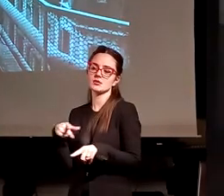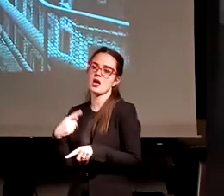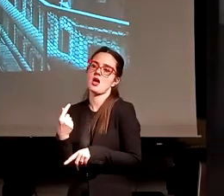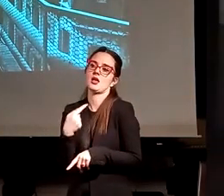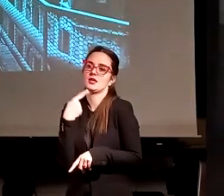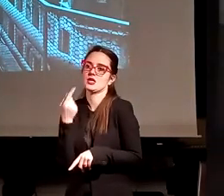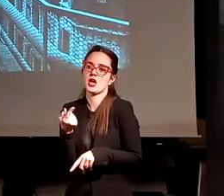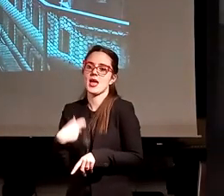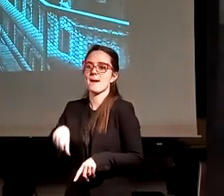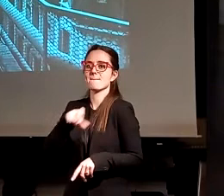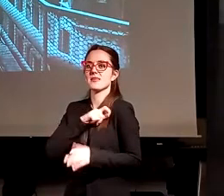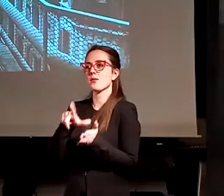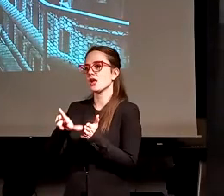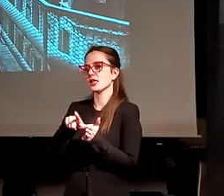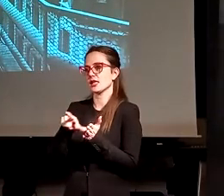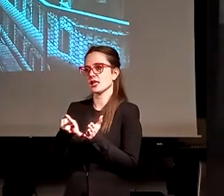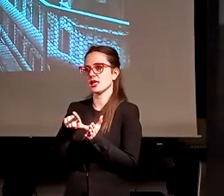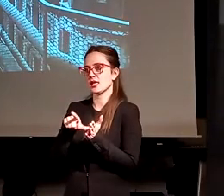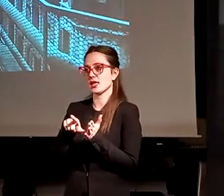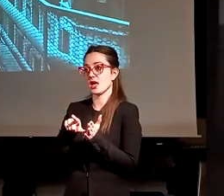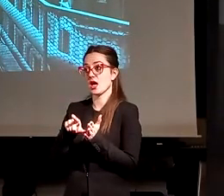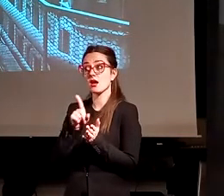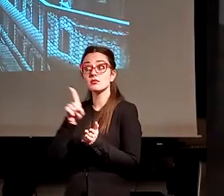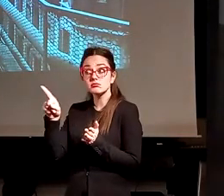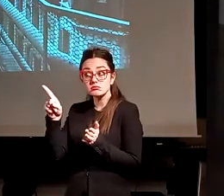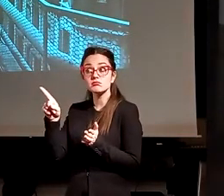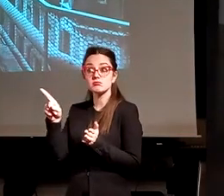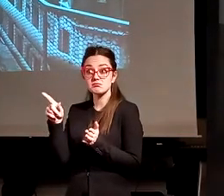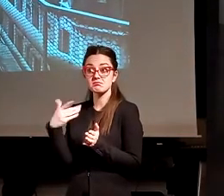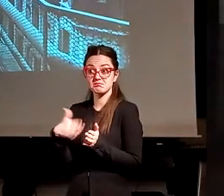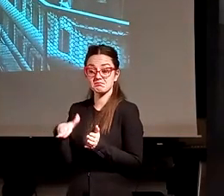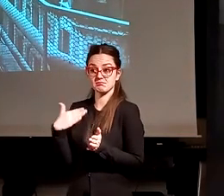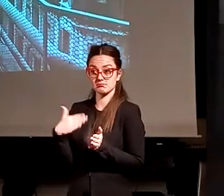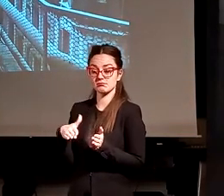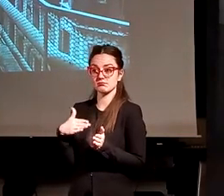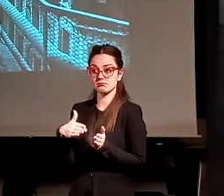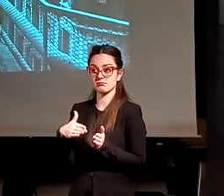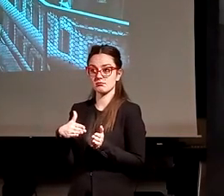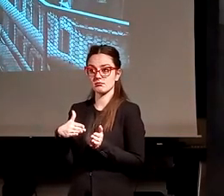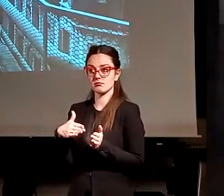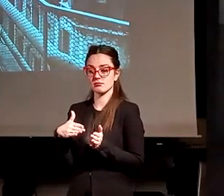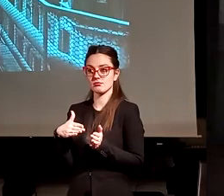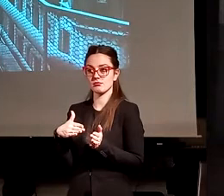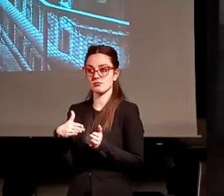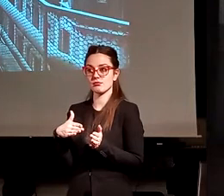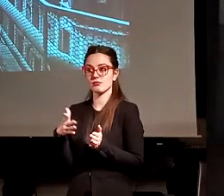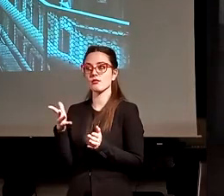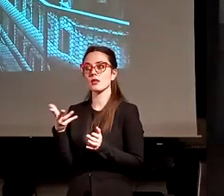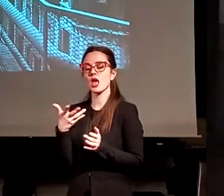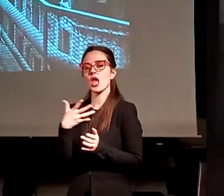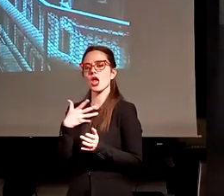che lungimiranza perché il premio di e prato ci fu una battuta accetti ma